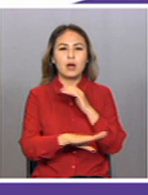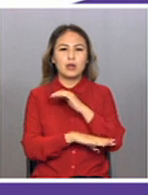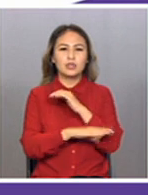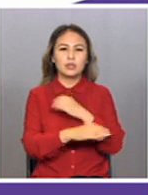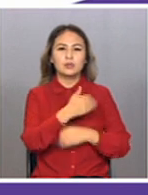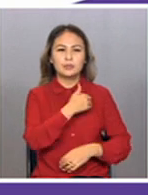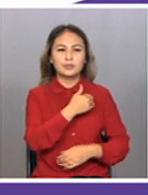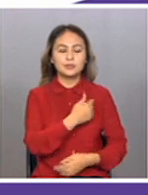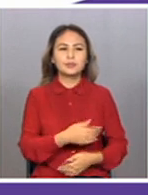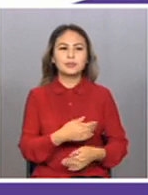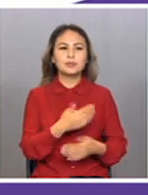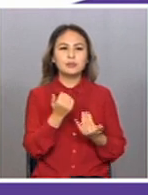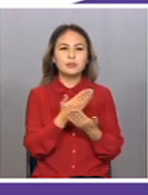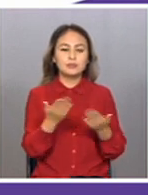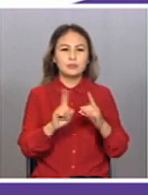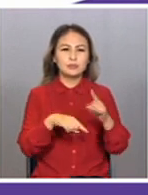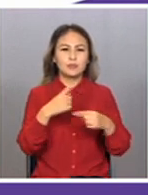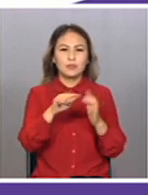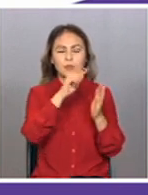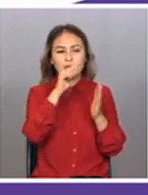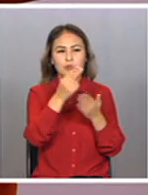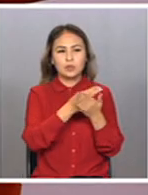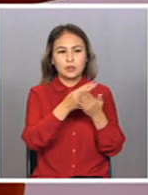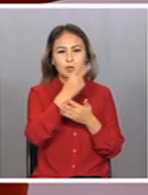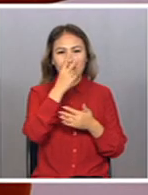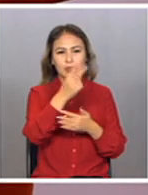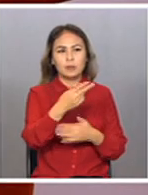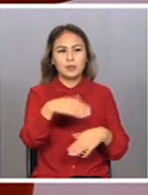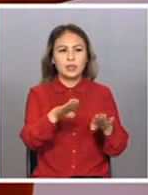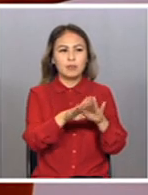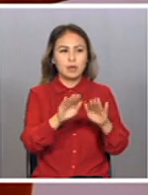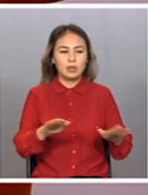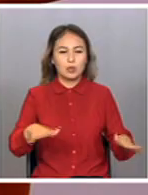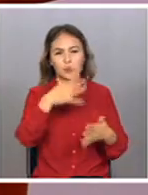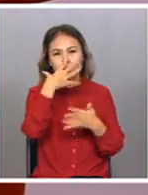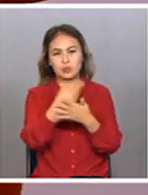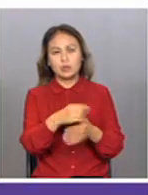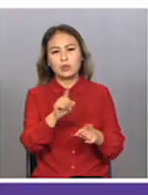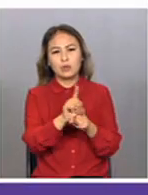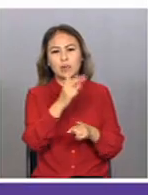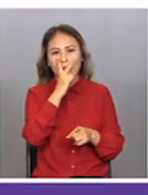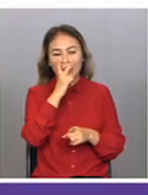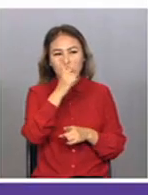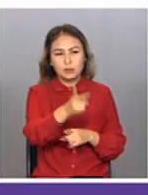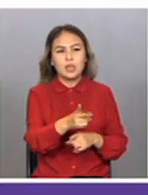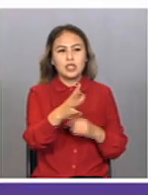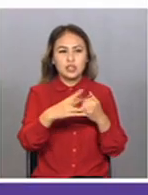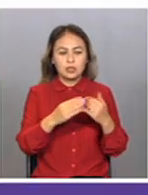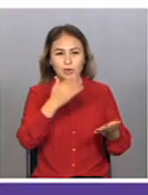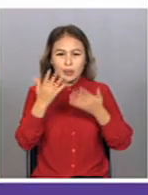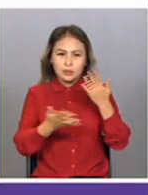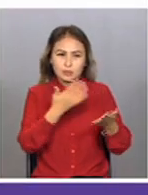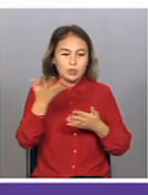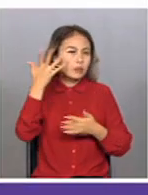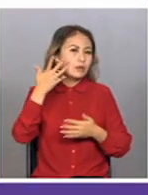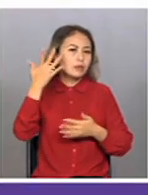келді. Ал енді келесі суретке қарайық. Міне, балалар, өздерін көріп отырғандай, жерді қазып жатқан